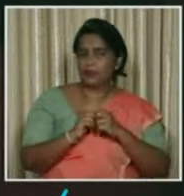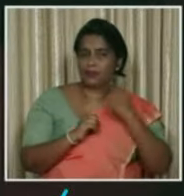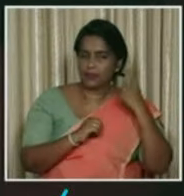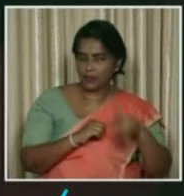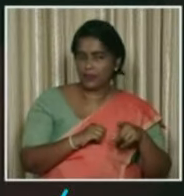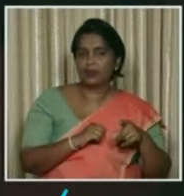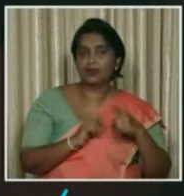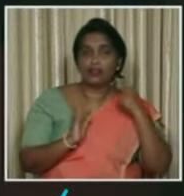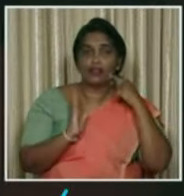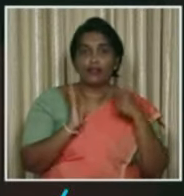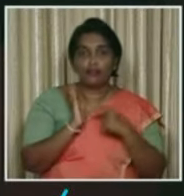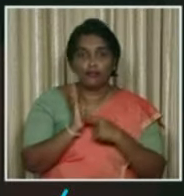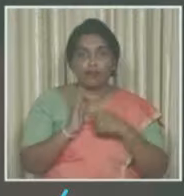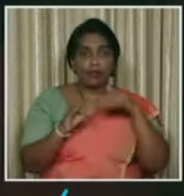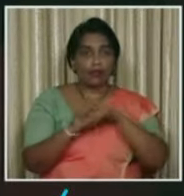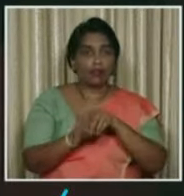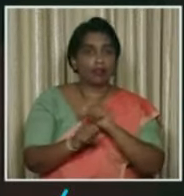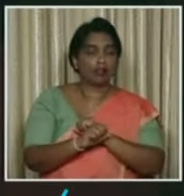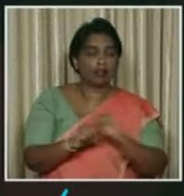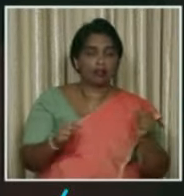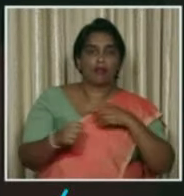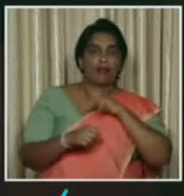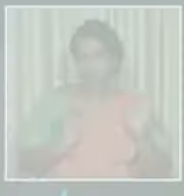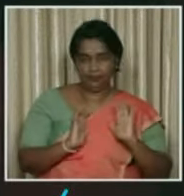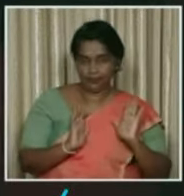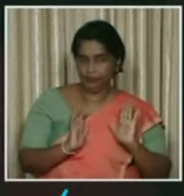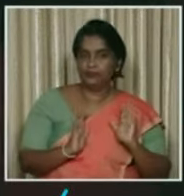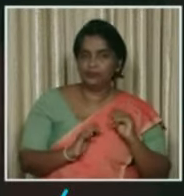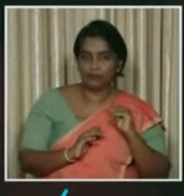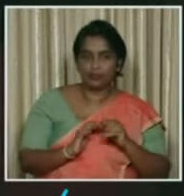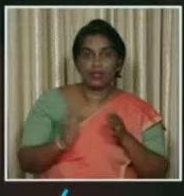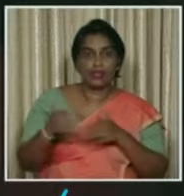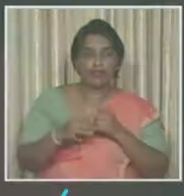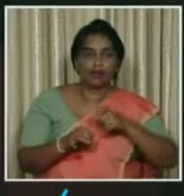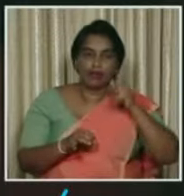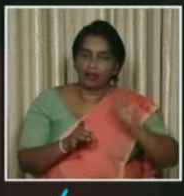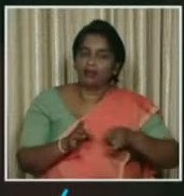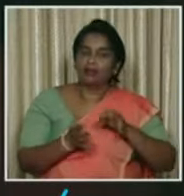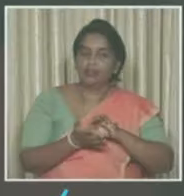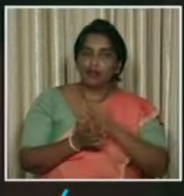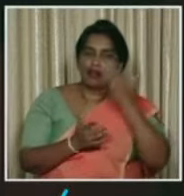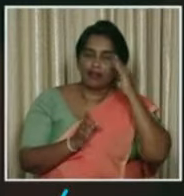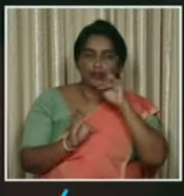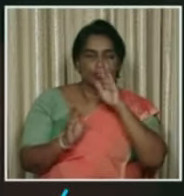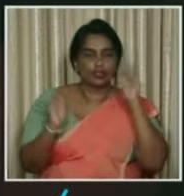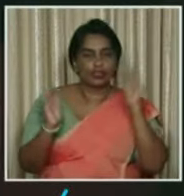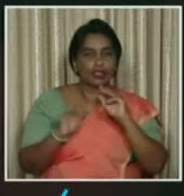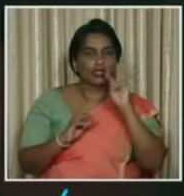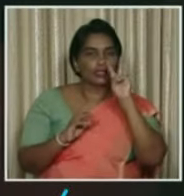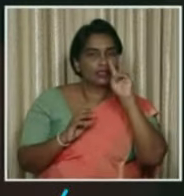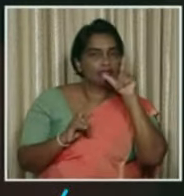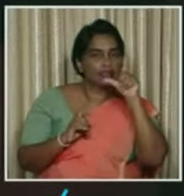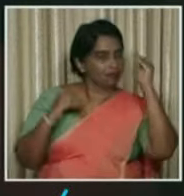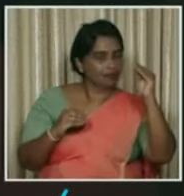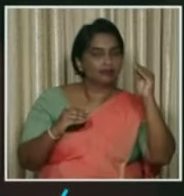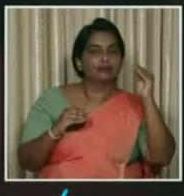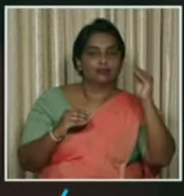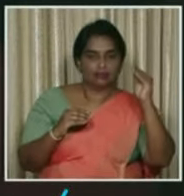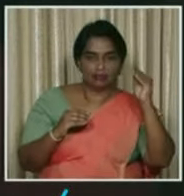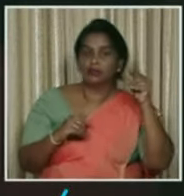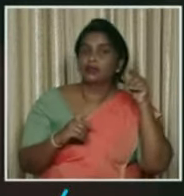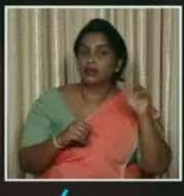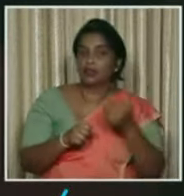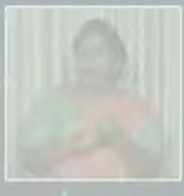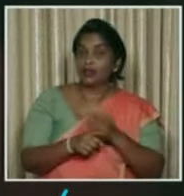නිසාවෙන් විභාග නොපැවැත්වීම නිසා වයස ඉක්ම වෙලා ගියපු කැබිනට් තීන්දුවක් හරි අරගෙන අවම වශයෙන් 37 සීමාව දක්වා කරොත් ඒ